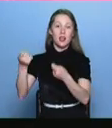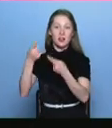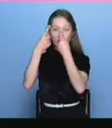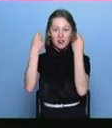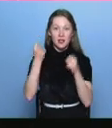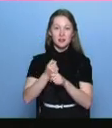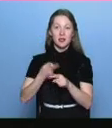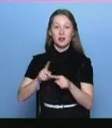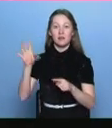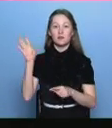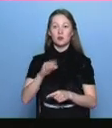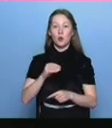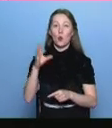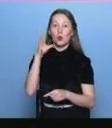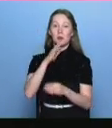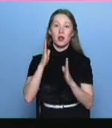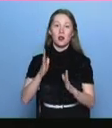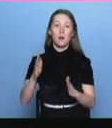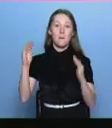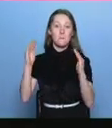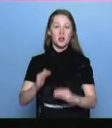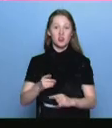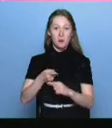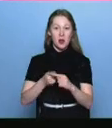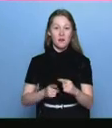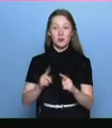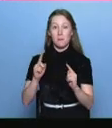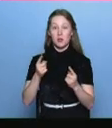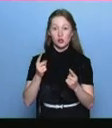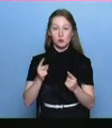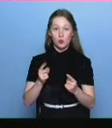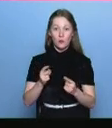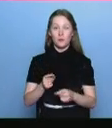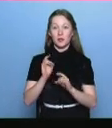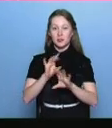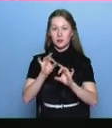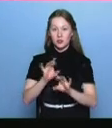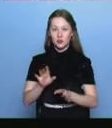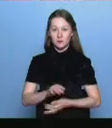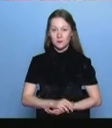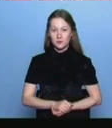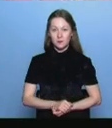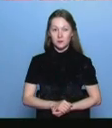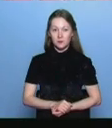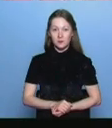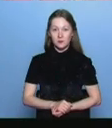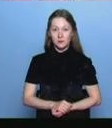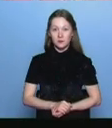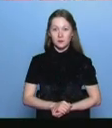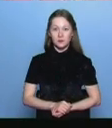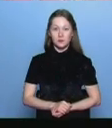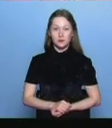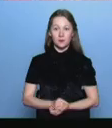это успели меньше половины предпринимателей. Почему? В проблему погрузился Дмитрий Вороновнин. На